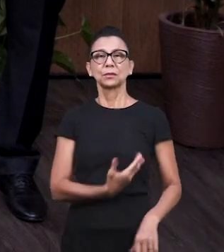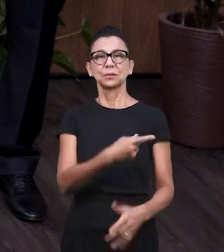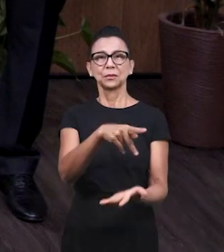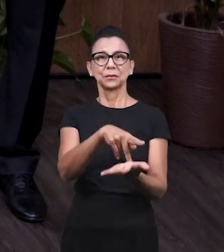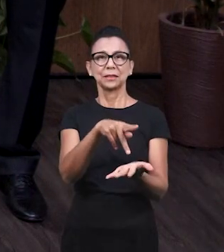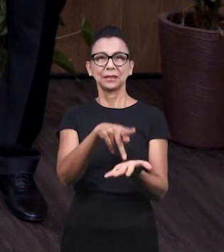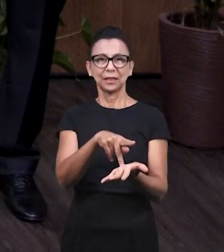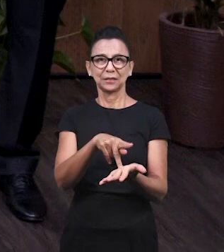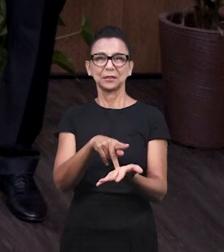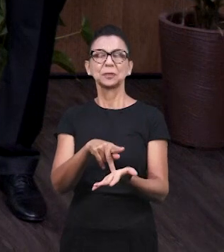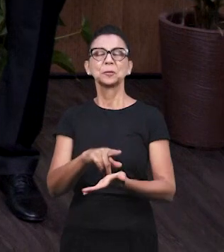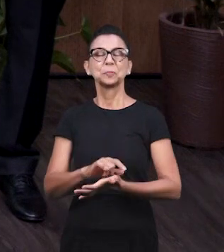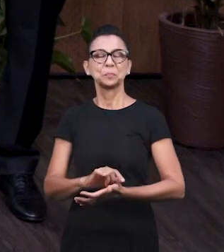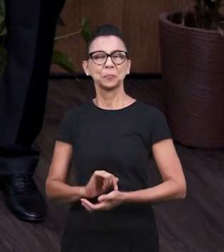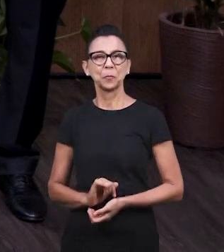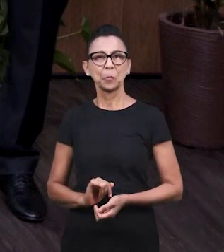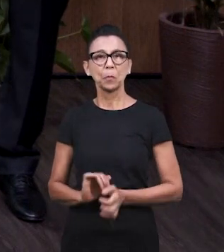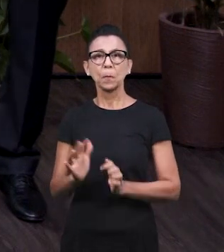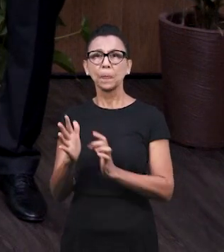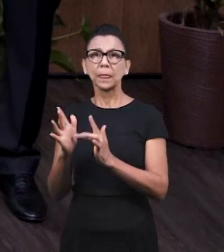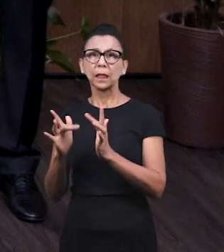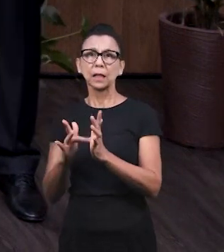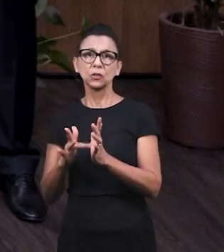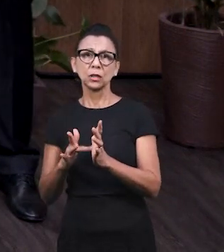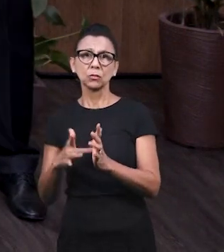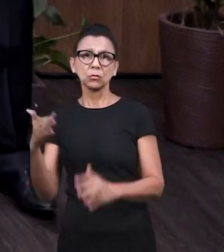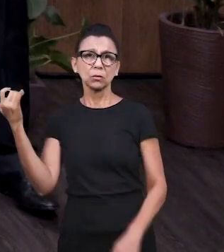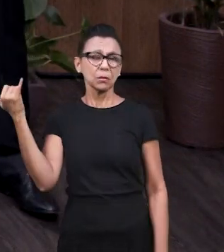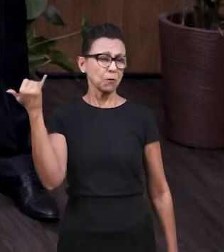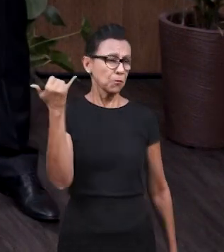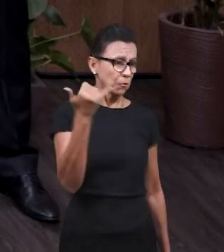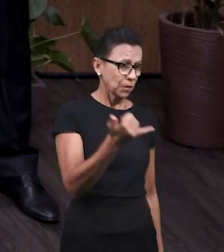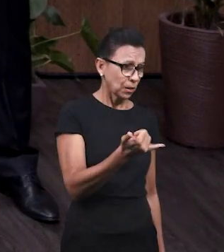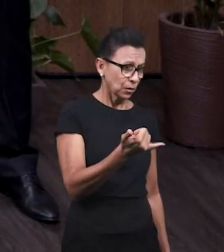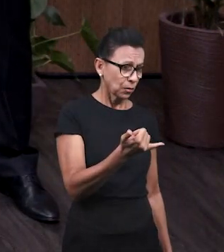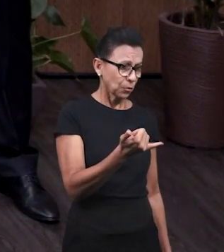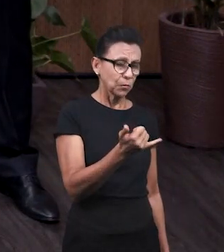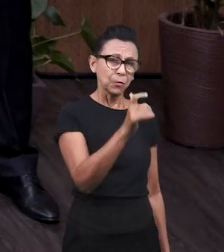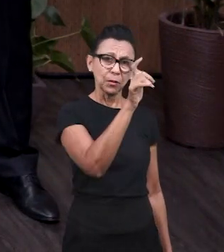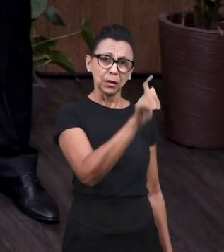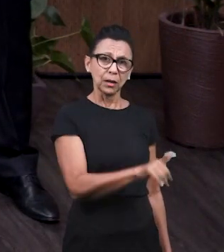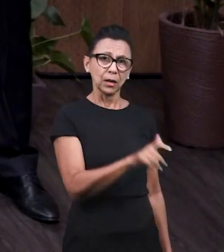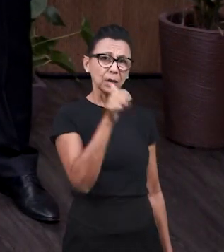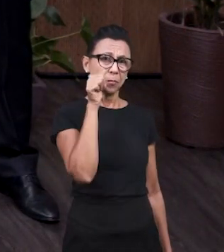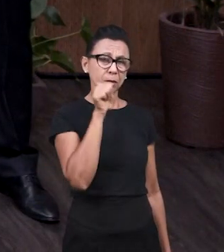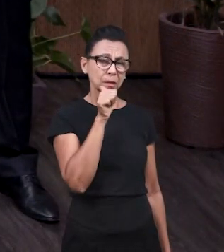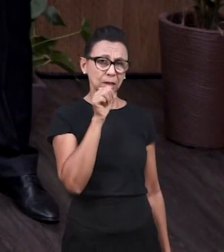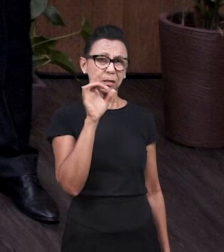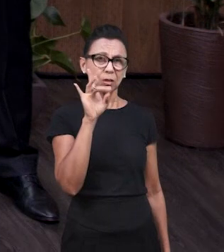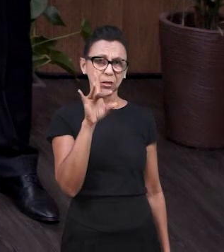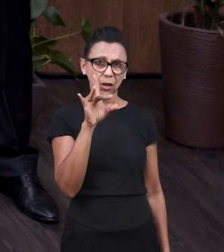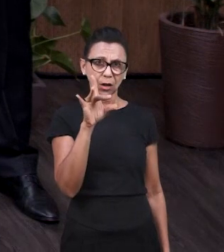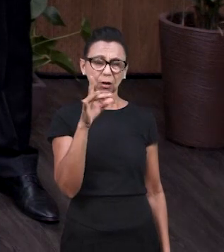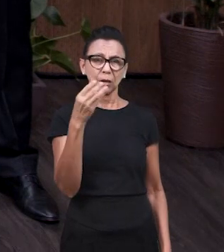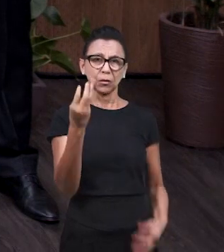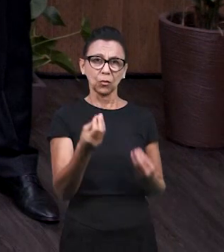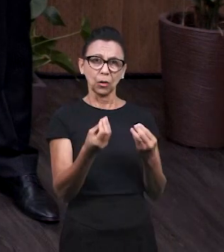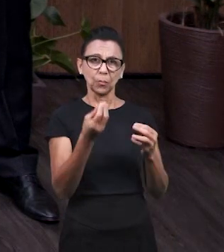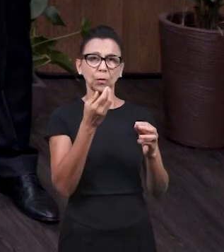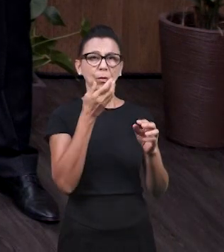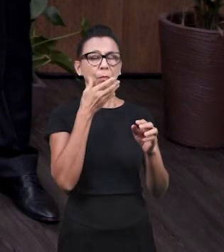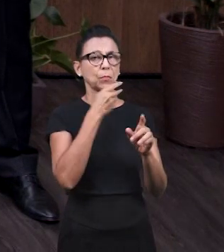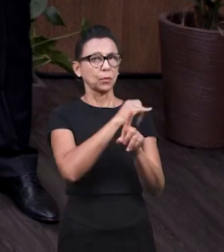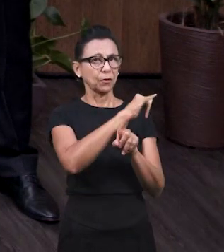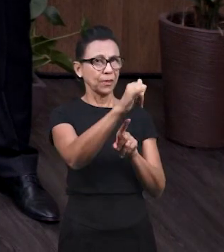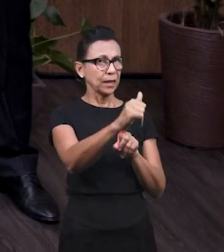femme, pas seulement comme un prophète, mais aussi comme le Messie,